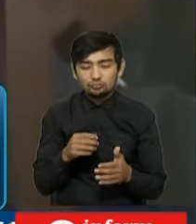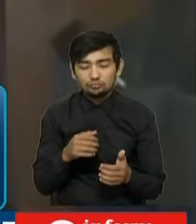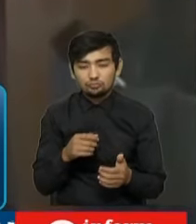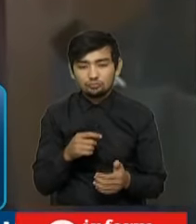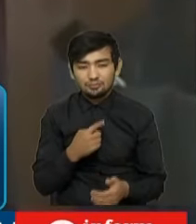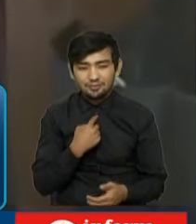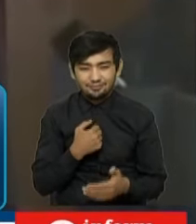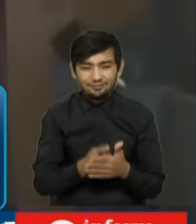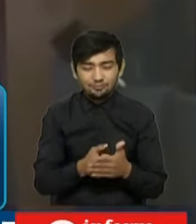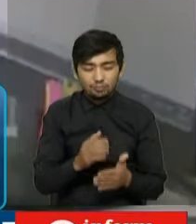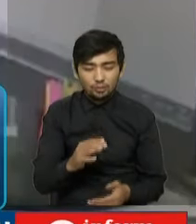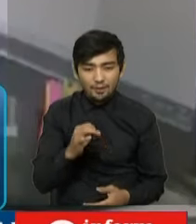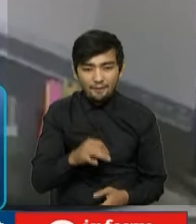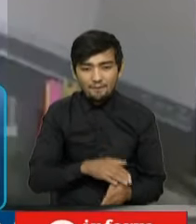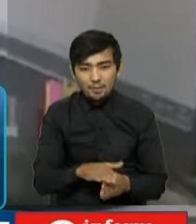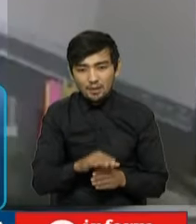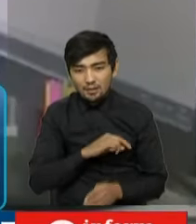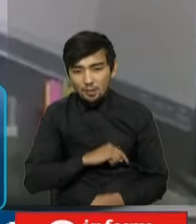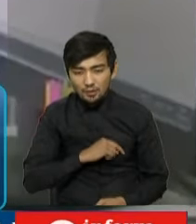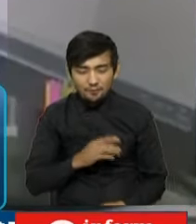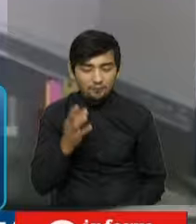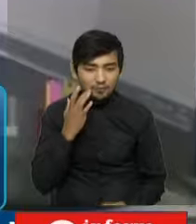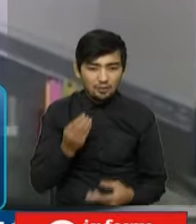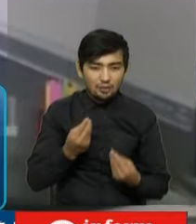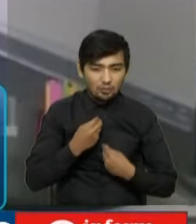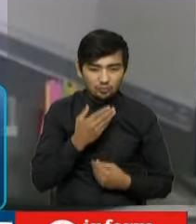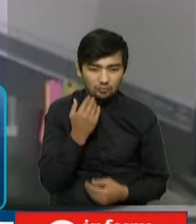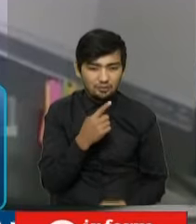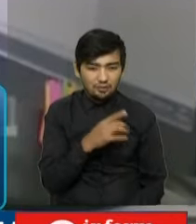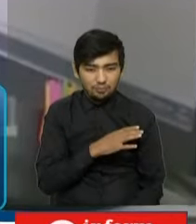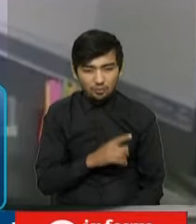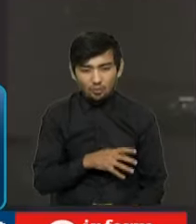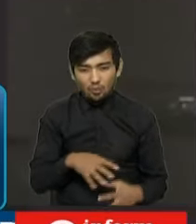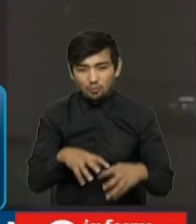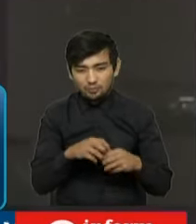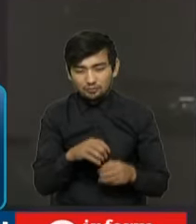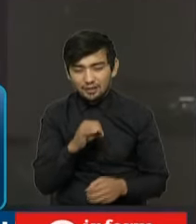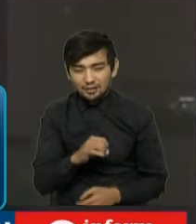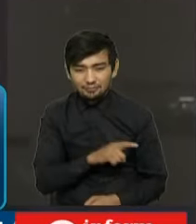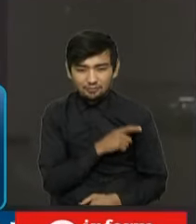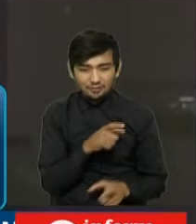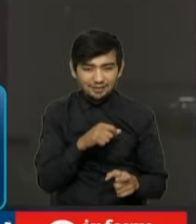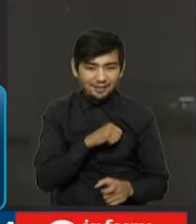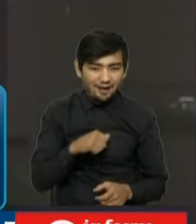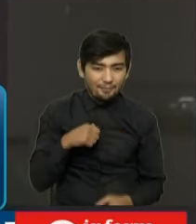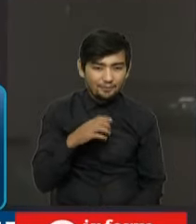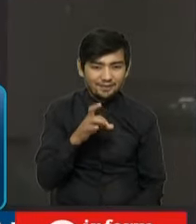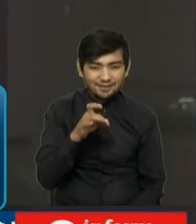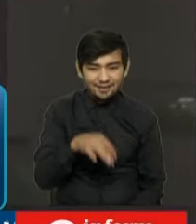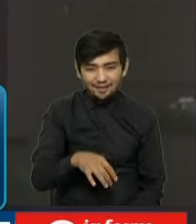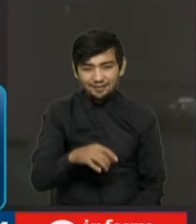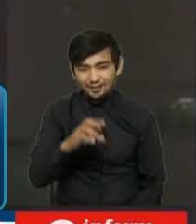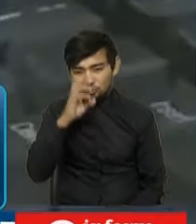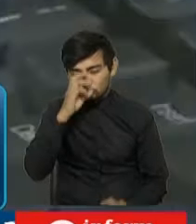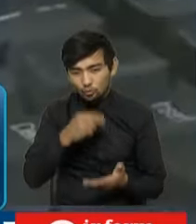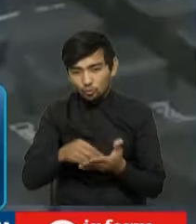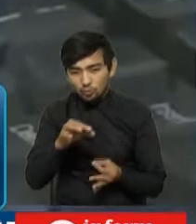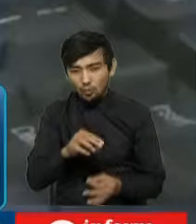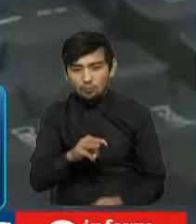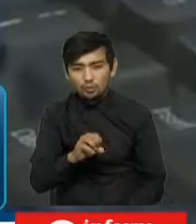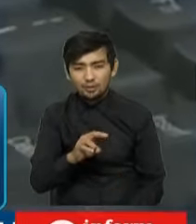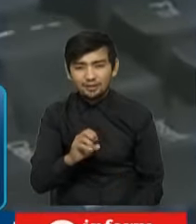оценить объем выполненных работ удается не всегда, говорят общественники. Эксперты же отмечают, что сам сайт госзакупок требует